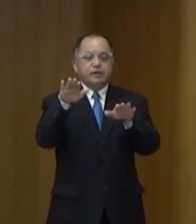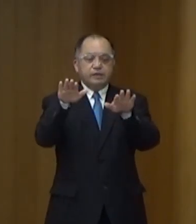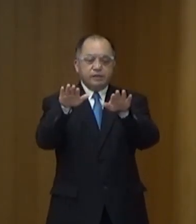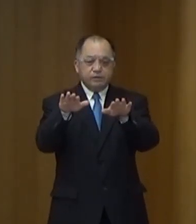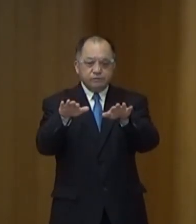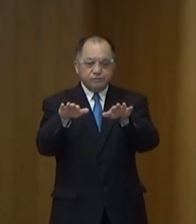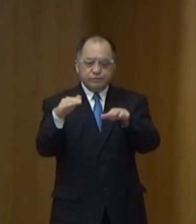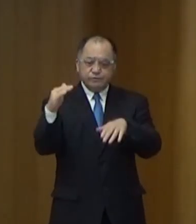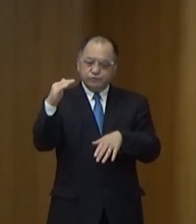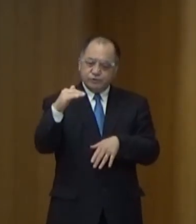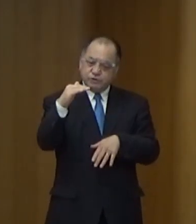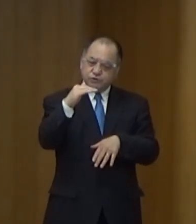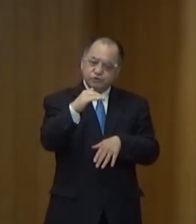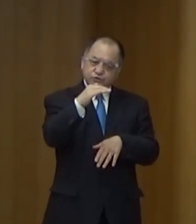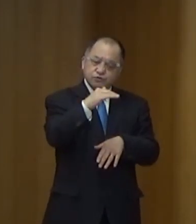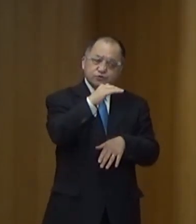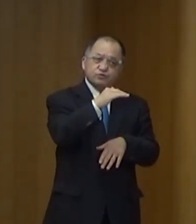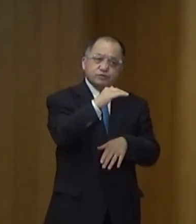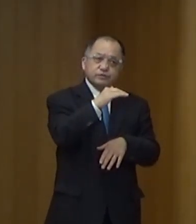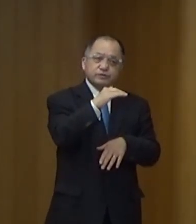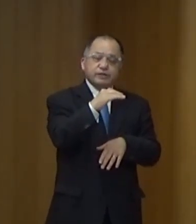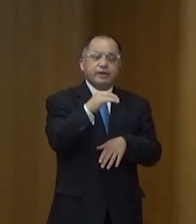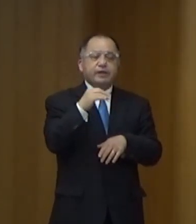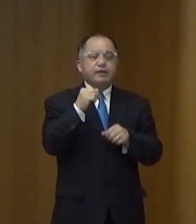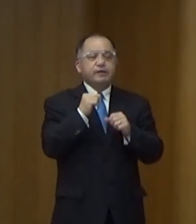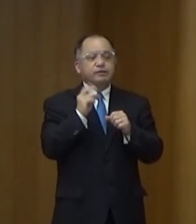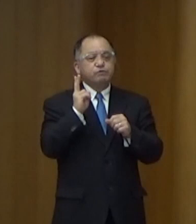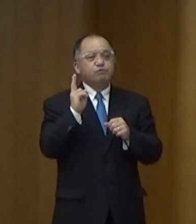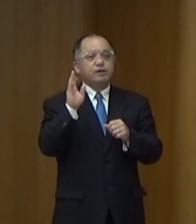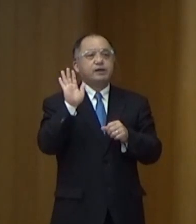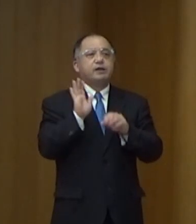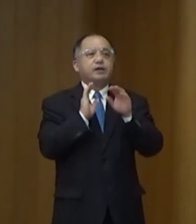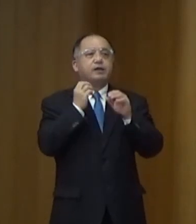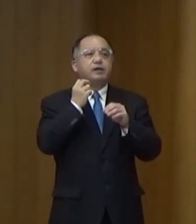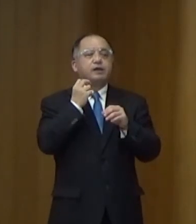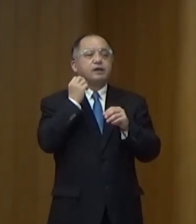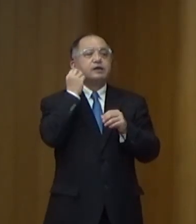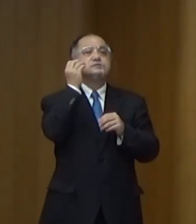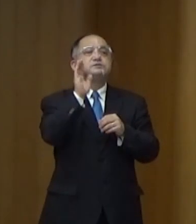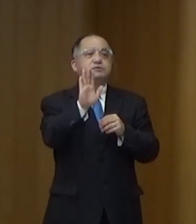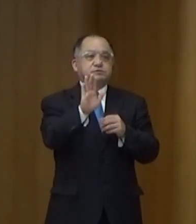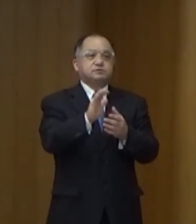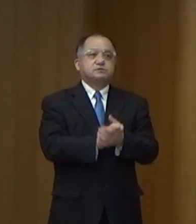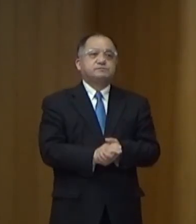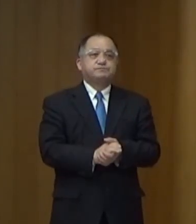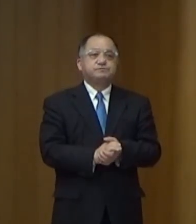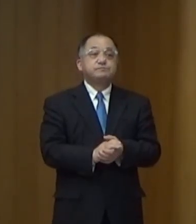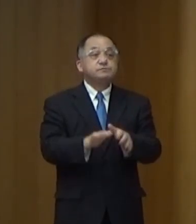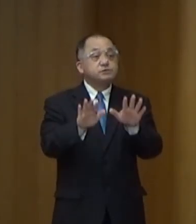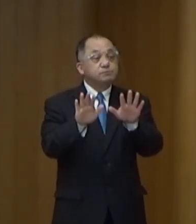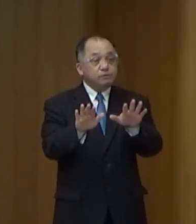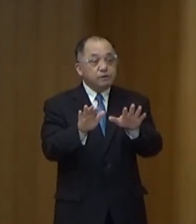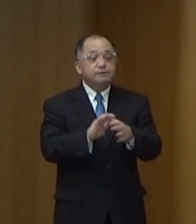で推移をしているところであります。今の感染状況でございますけれ